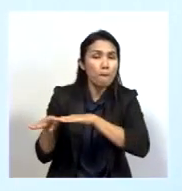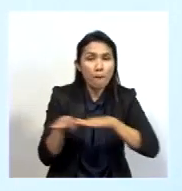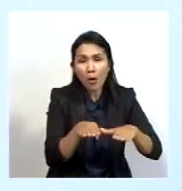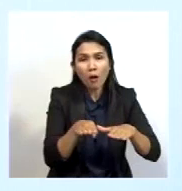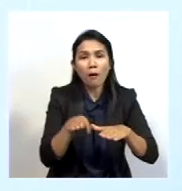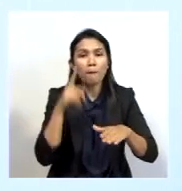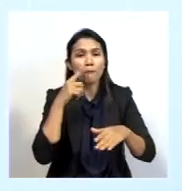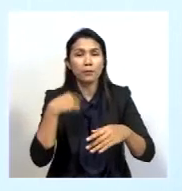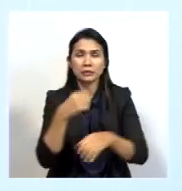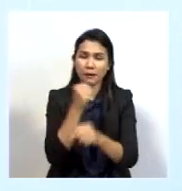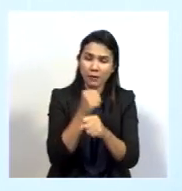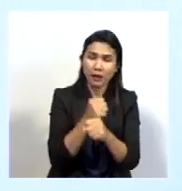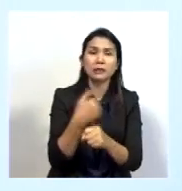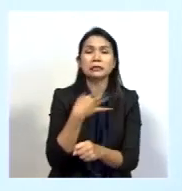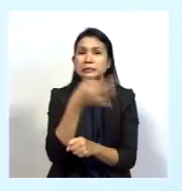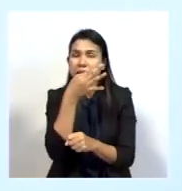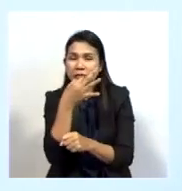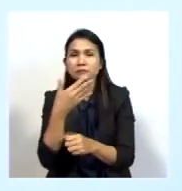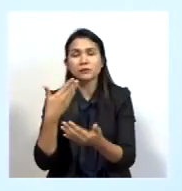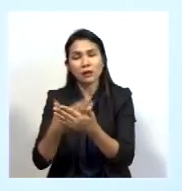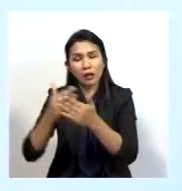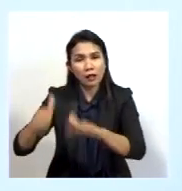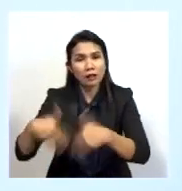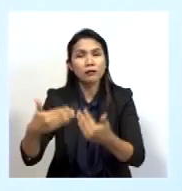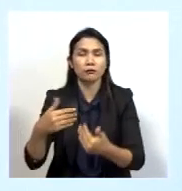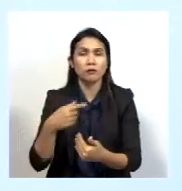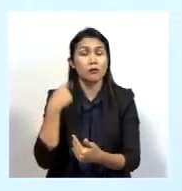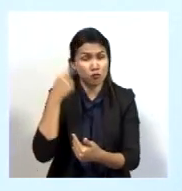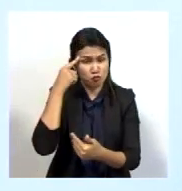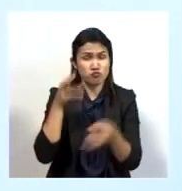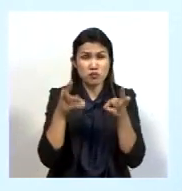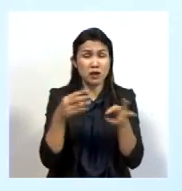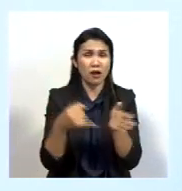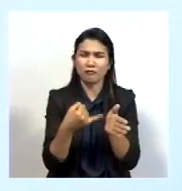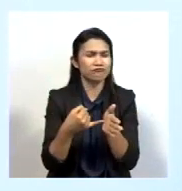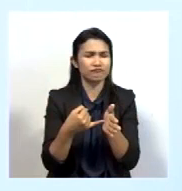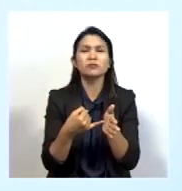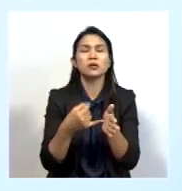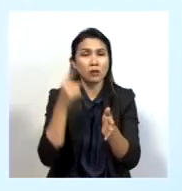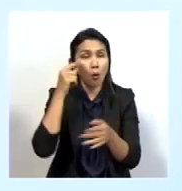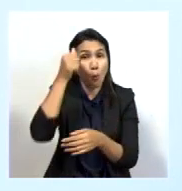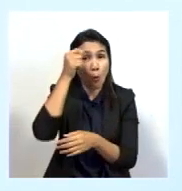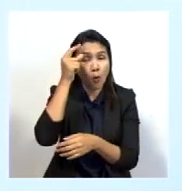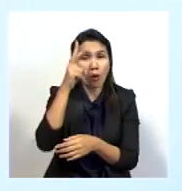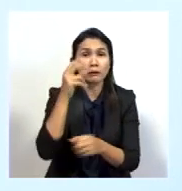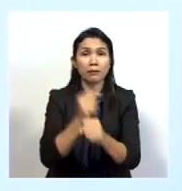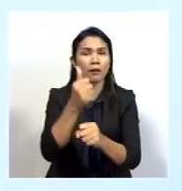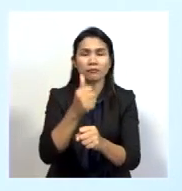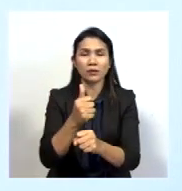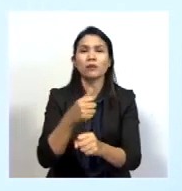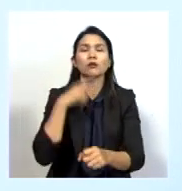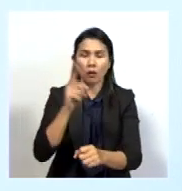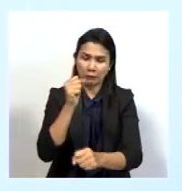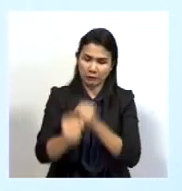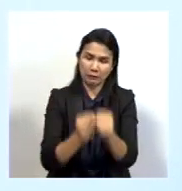ทำทุกคนมีอาชีพมีรายได้มันก็เป็นเรื่องที่ไม่ง่ายนะนะไม่ใช่เดลิวิทได้ภายในวันของวันแต่เราก็ทำมา5ปี